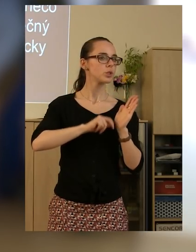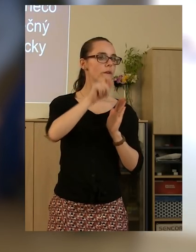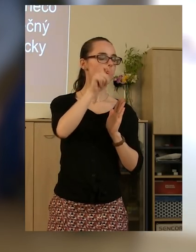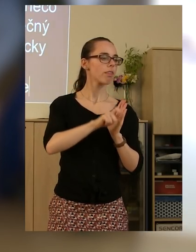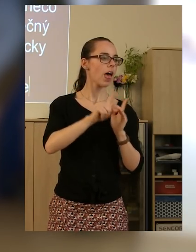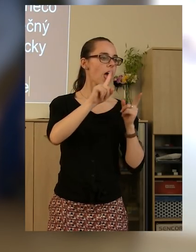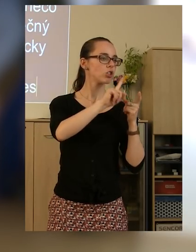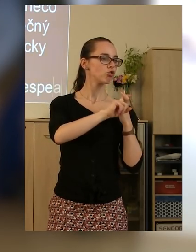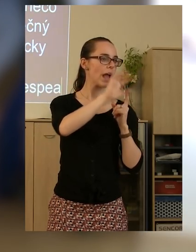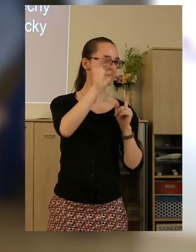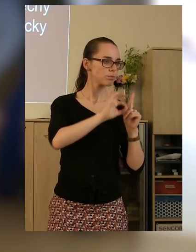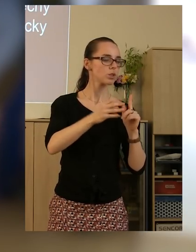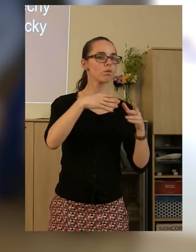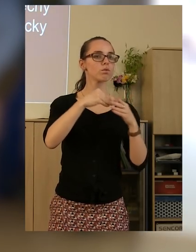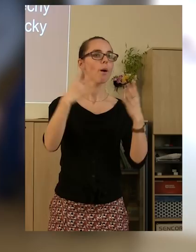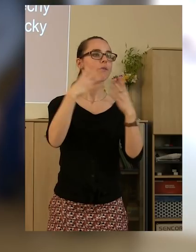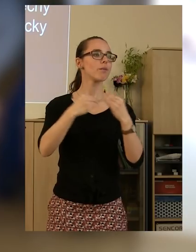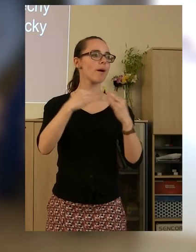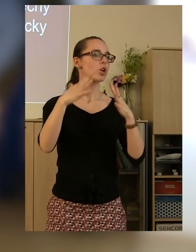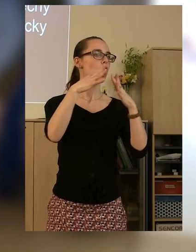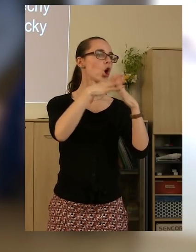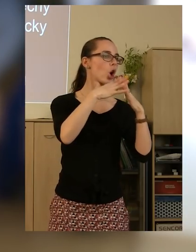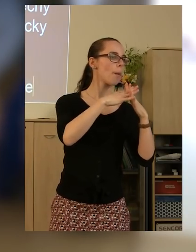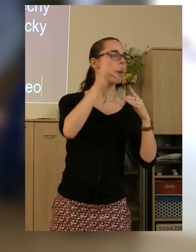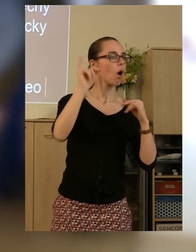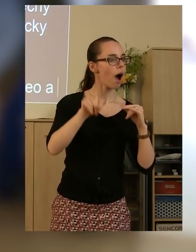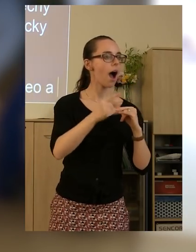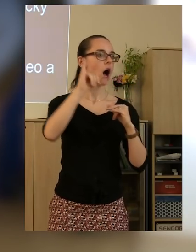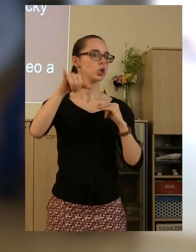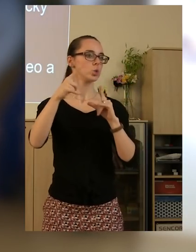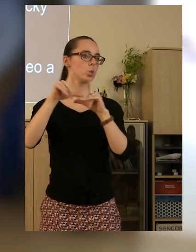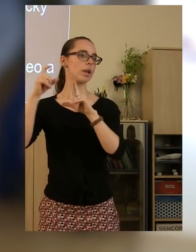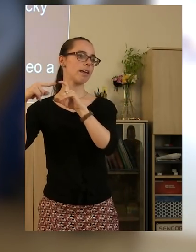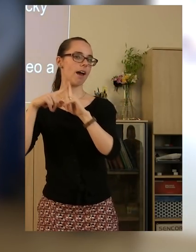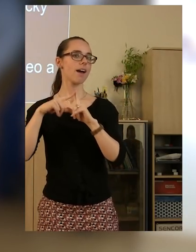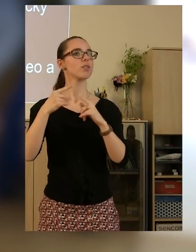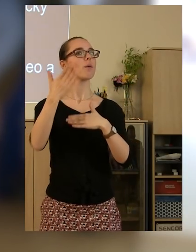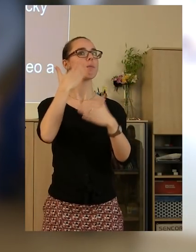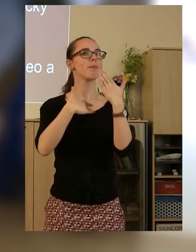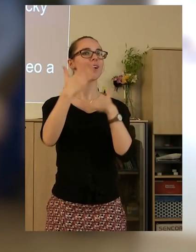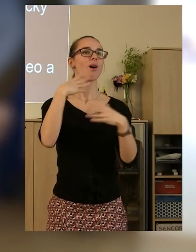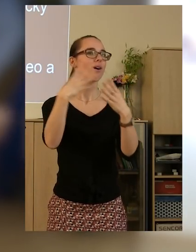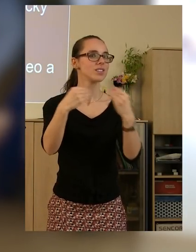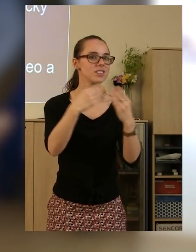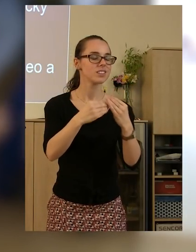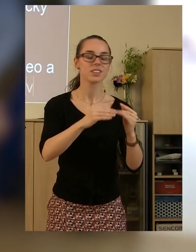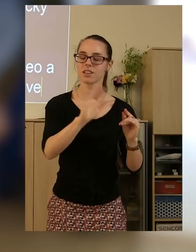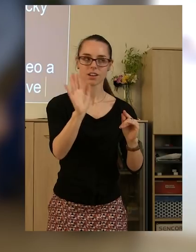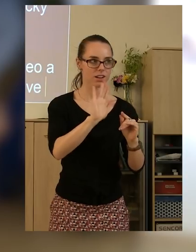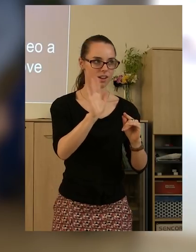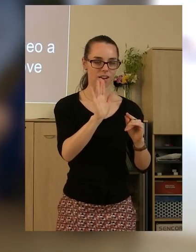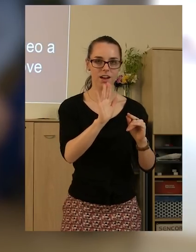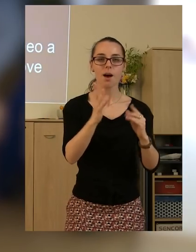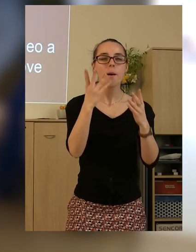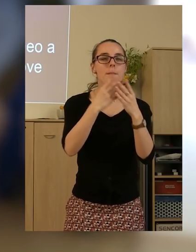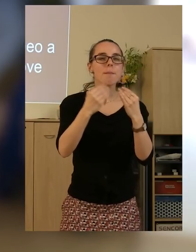který si lidi pletou s love story. A kdyby to bylo love story, tak si myslím, že už vůbec dneska nikdo nezajímá. Jsem přesvědčený